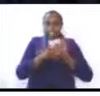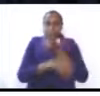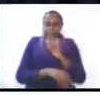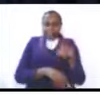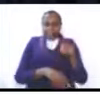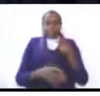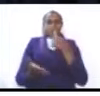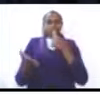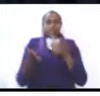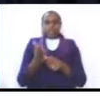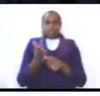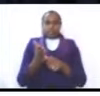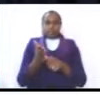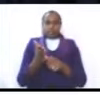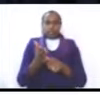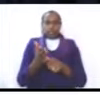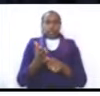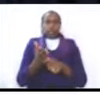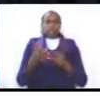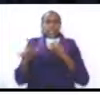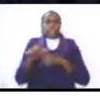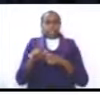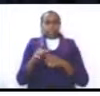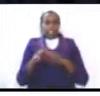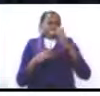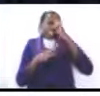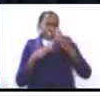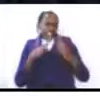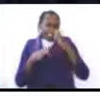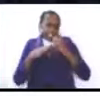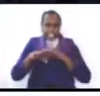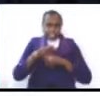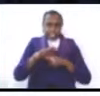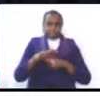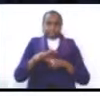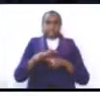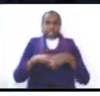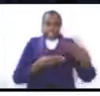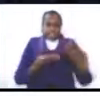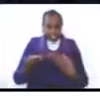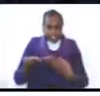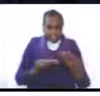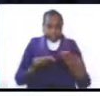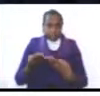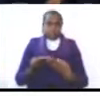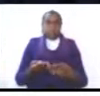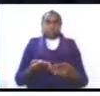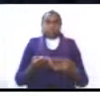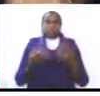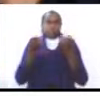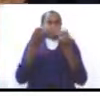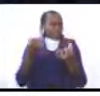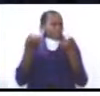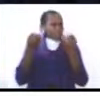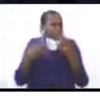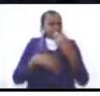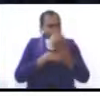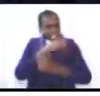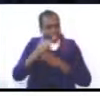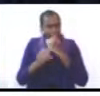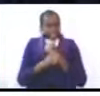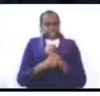barua ilikuwa wakati wake wa mwisho katika huduma. Miaka mingi